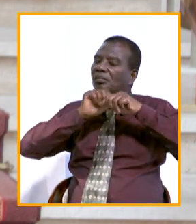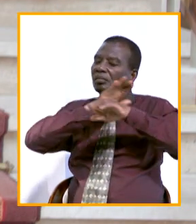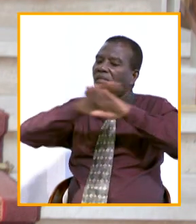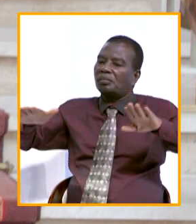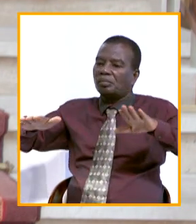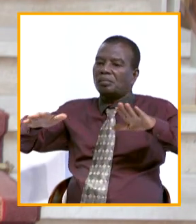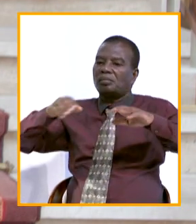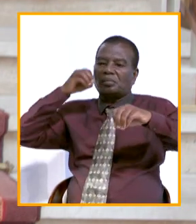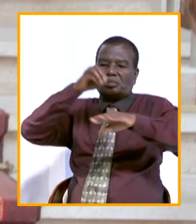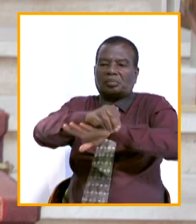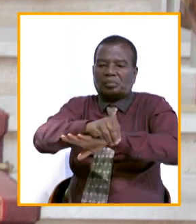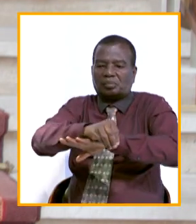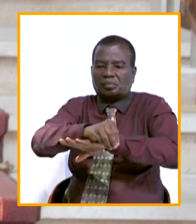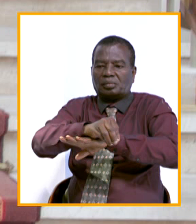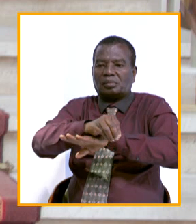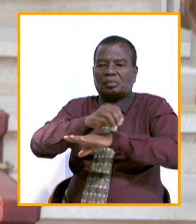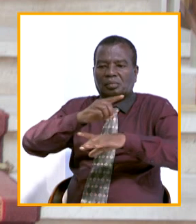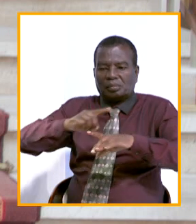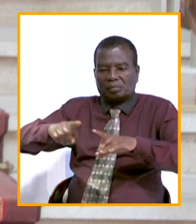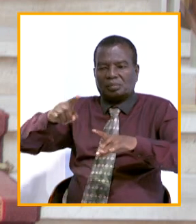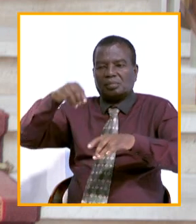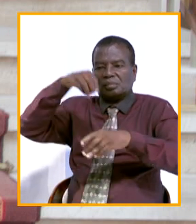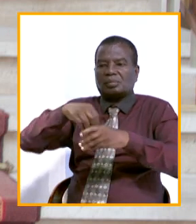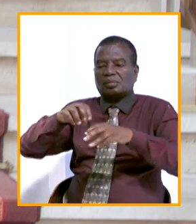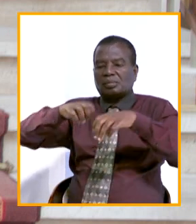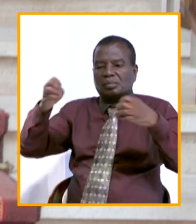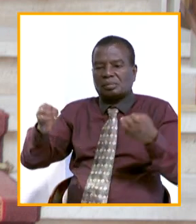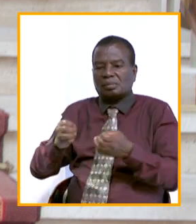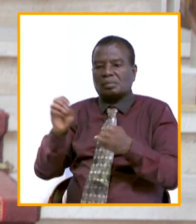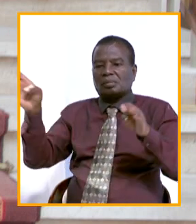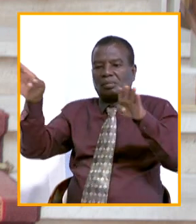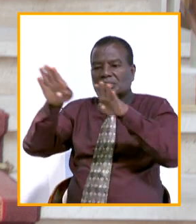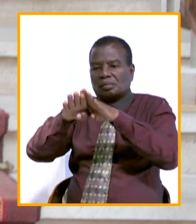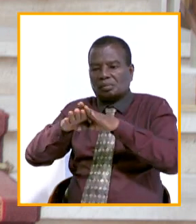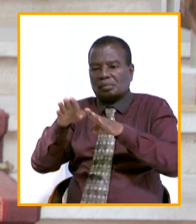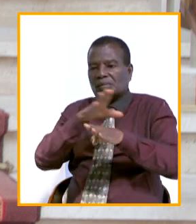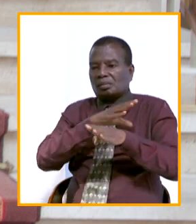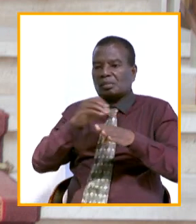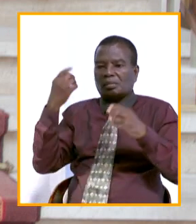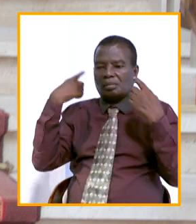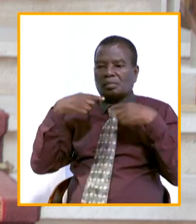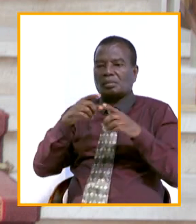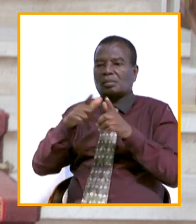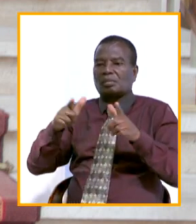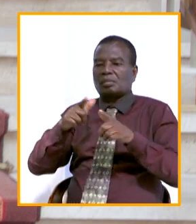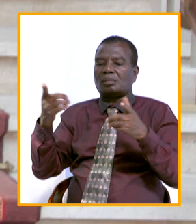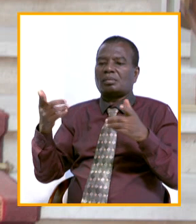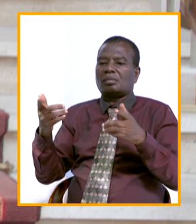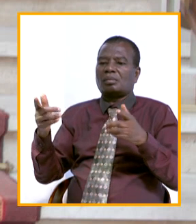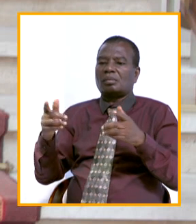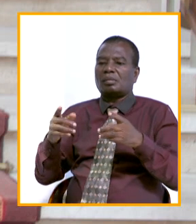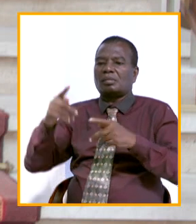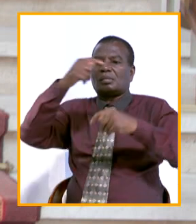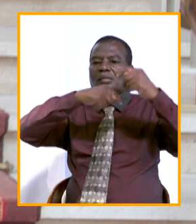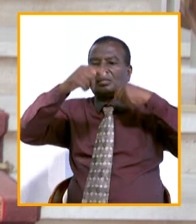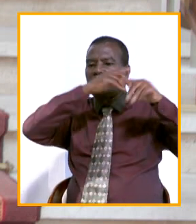obligatoire, sauf dans les endroits clos et lors des grands rassemblements. Les voyageurs à destination de la Côte